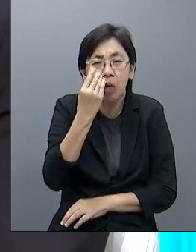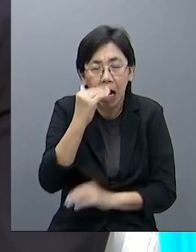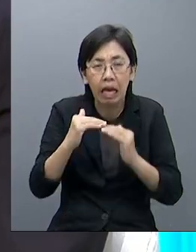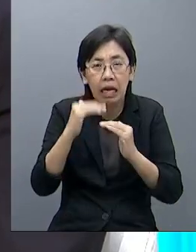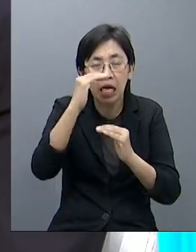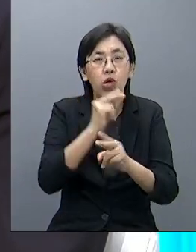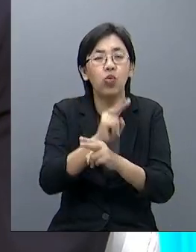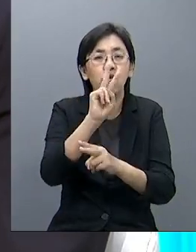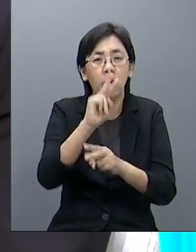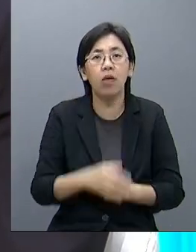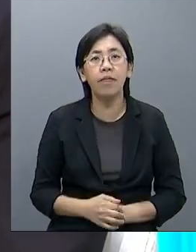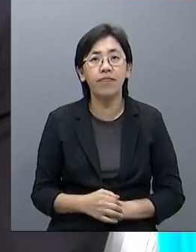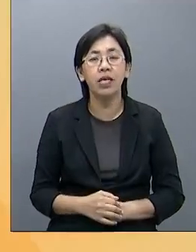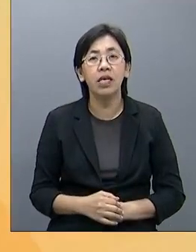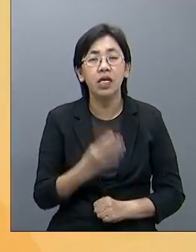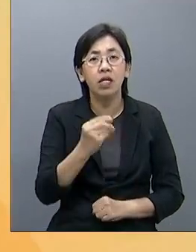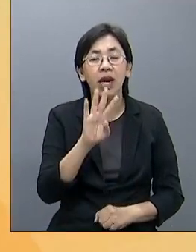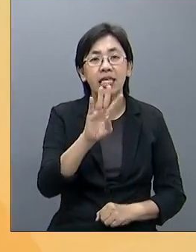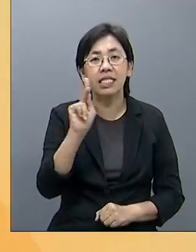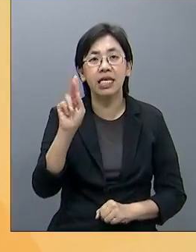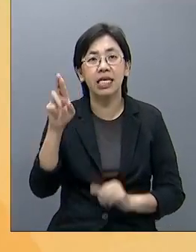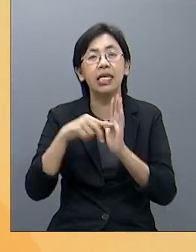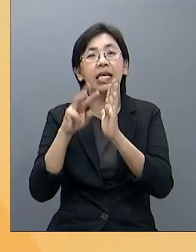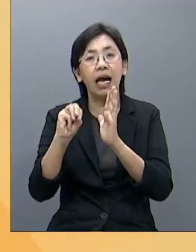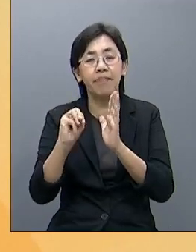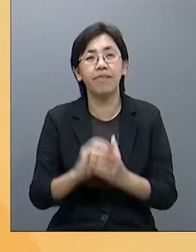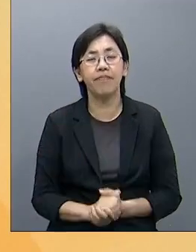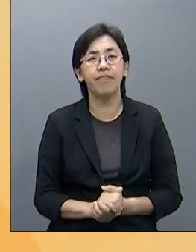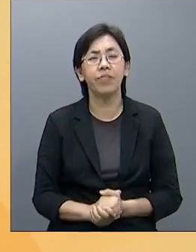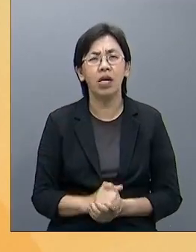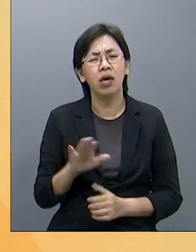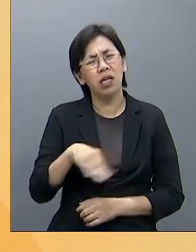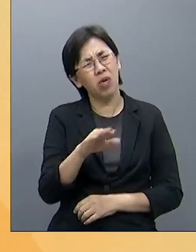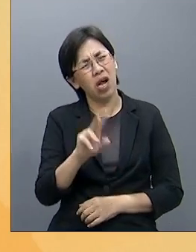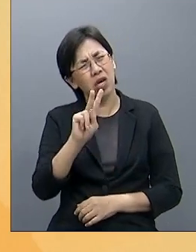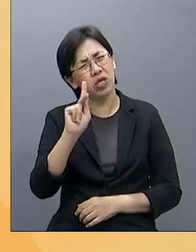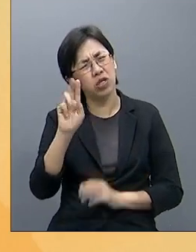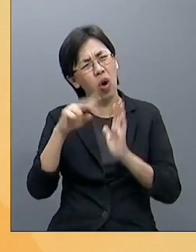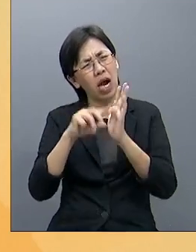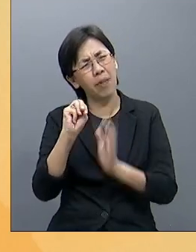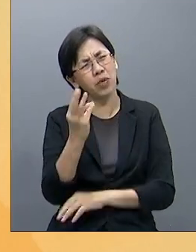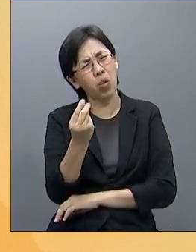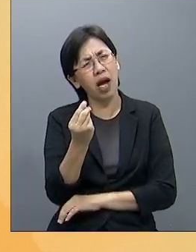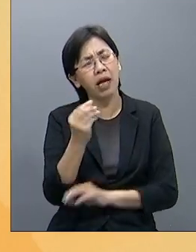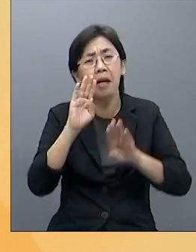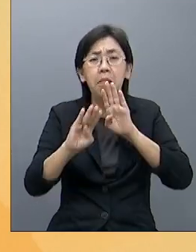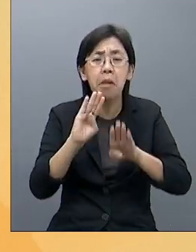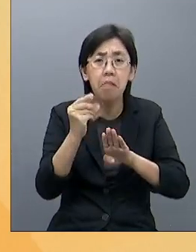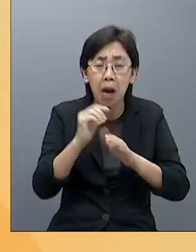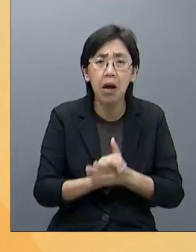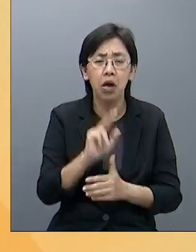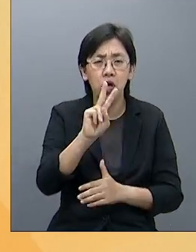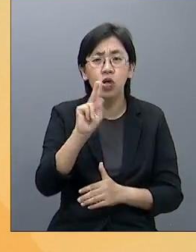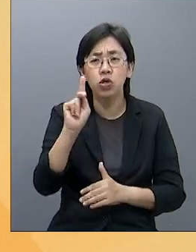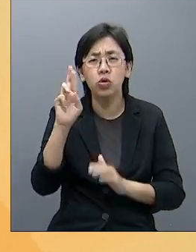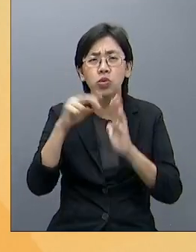่านะครั2 เท่าก็คอ 4 กรัมต่อวันคผู้ชมหลายท่อาจะบอก 2 กรัมนี้มเท่าไหนอาจาร์เปรีบทบนิดนึงคะ 2 กรัมน